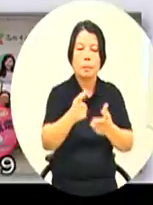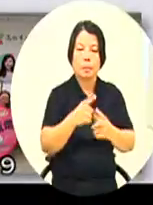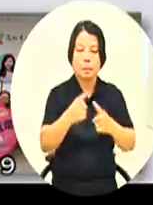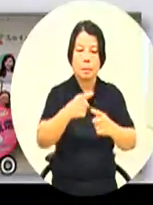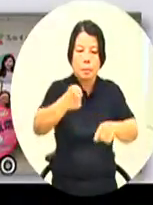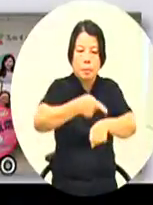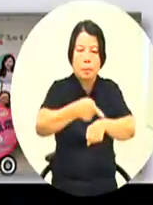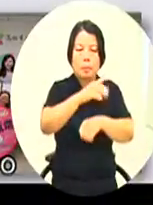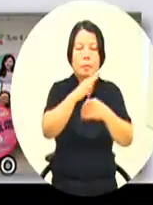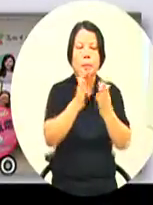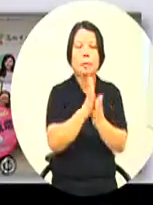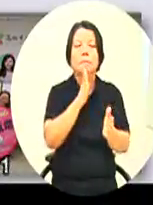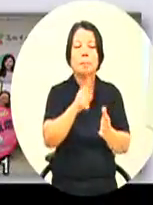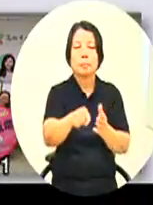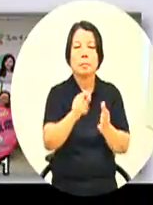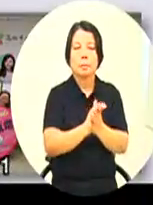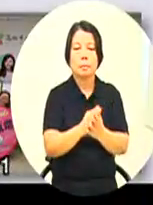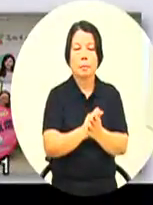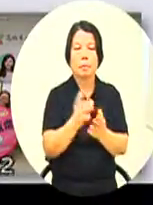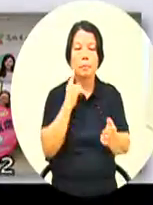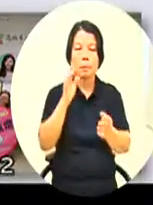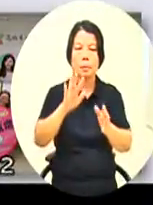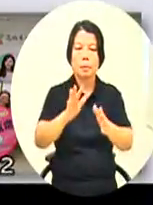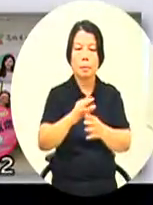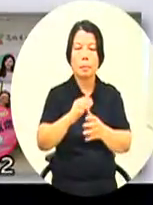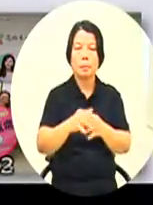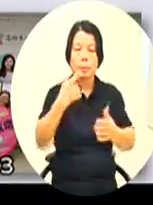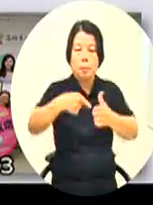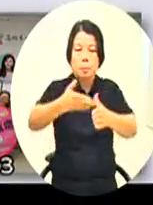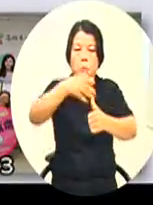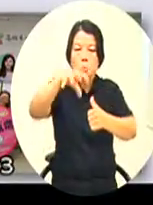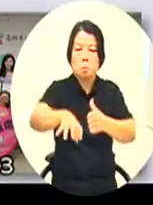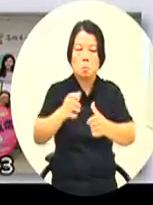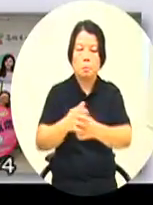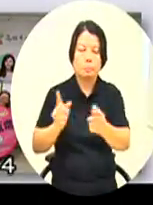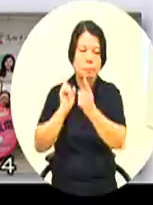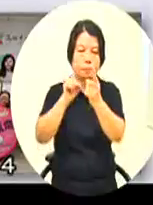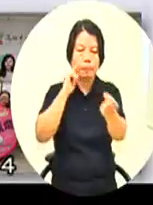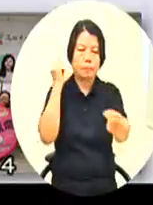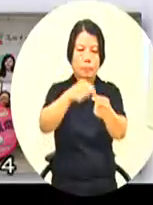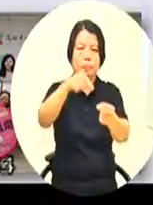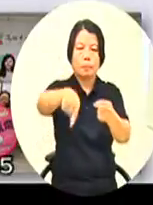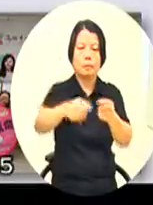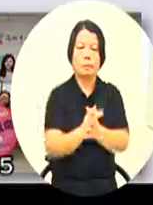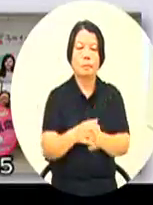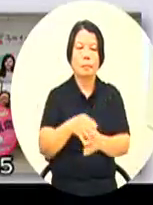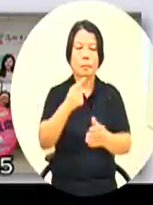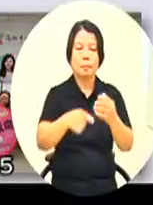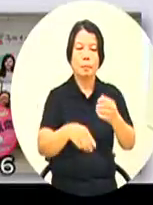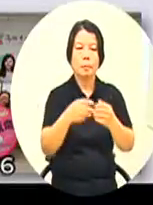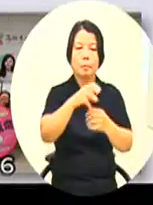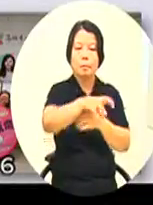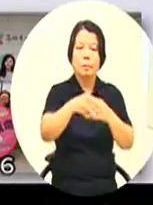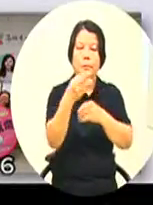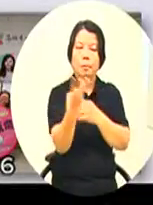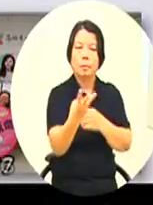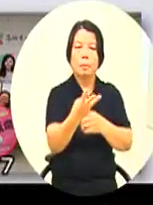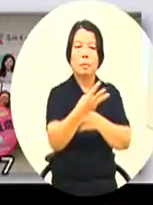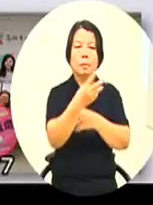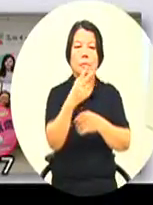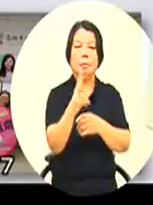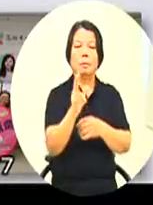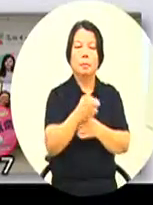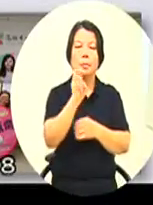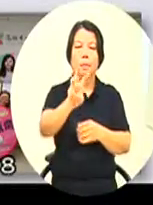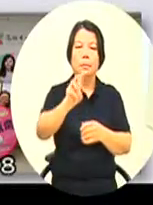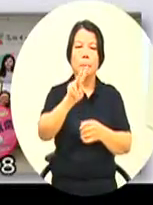常关注的一个重点哦。所以我们目前来讲有32所海洋核心学校，临海的学校有